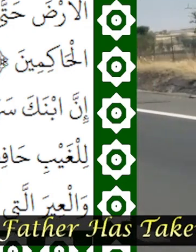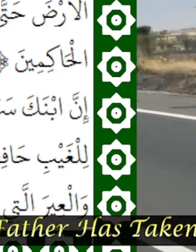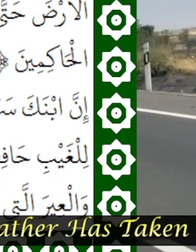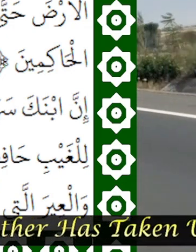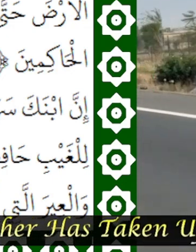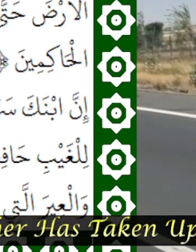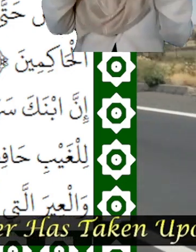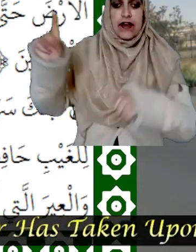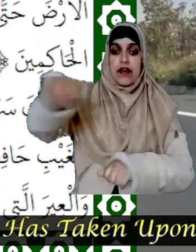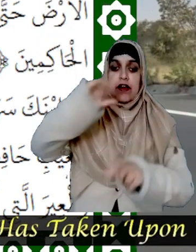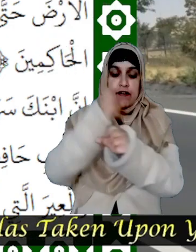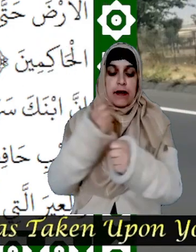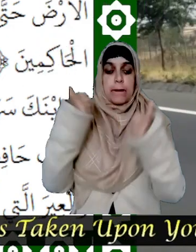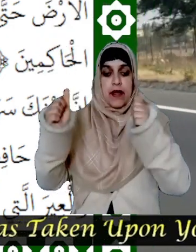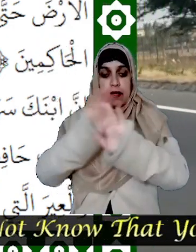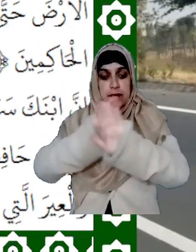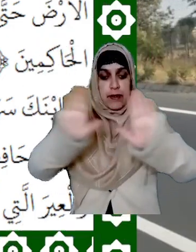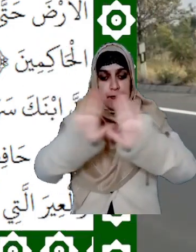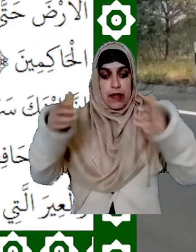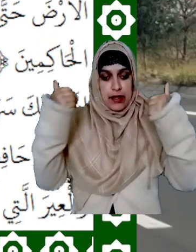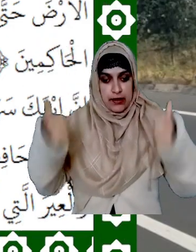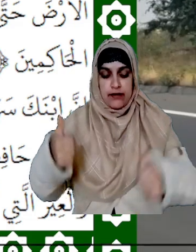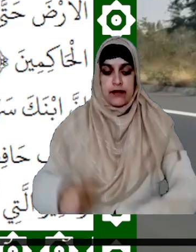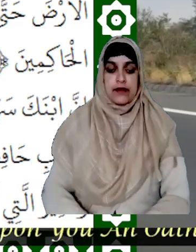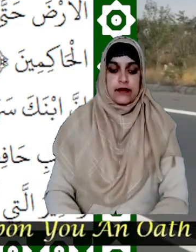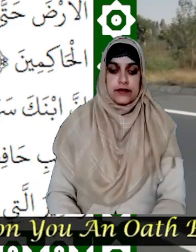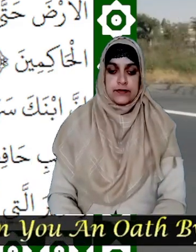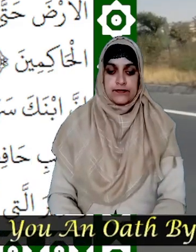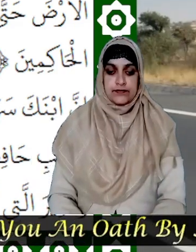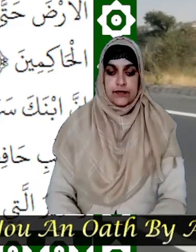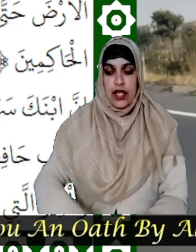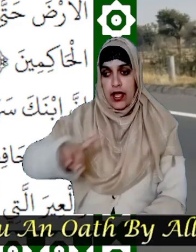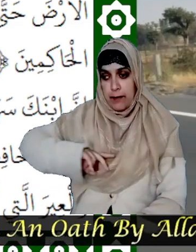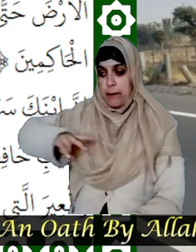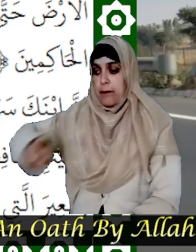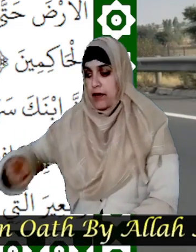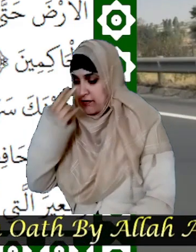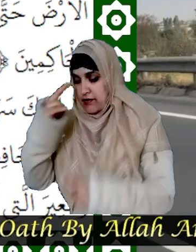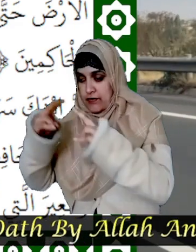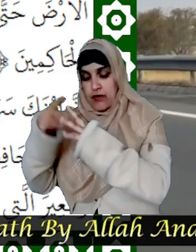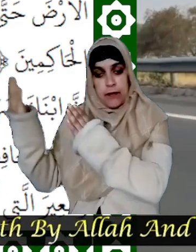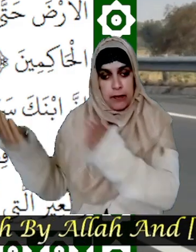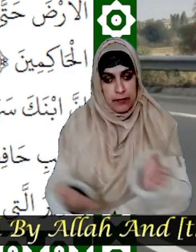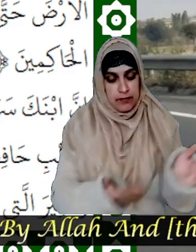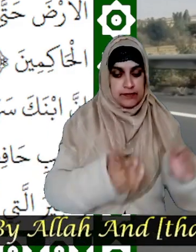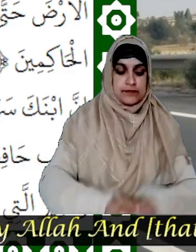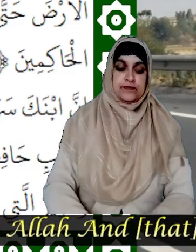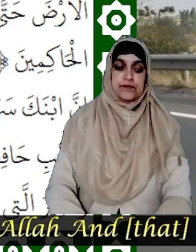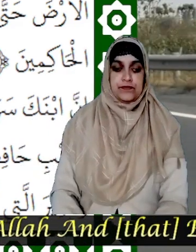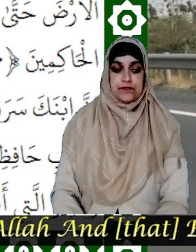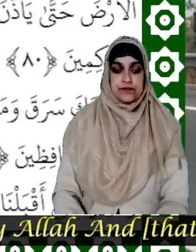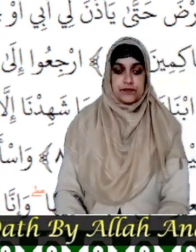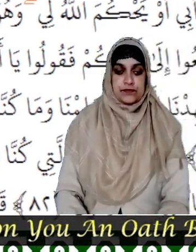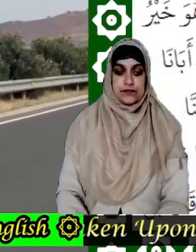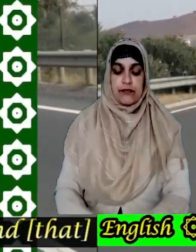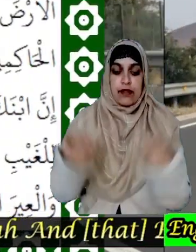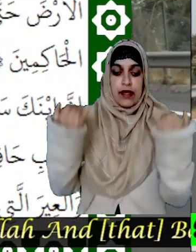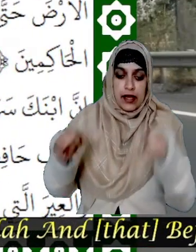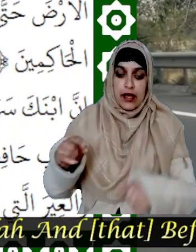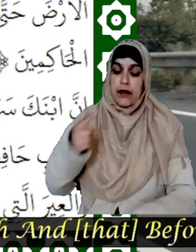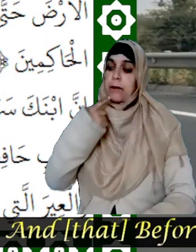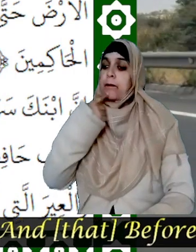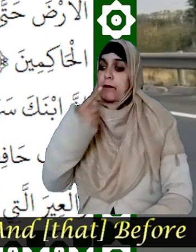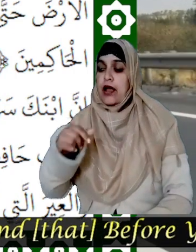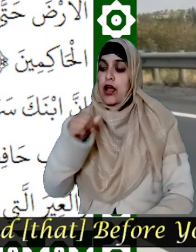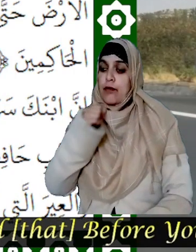بما علمنا وما كنا للغيب حافظين. جاتو